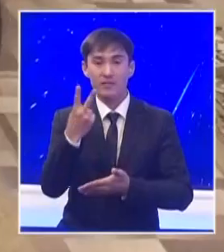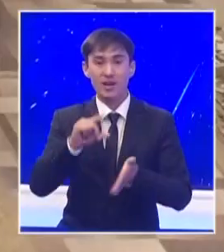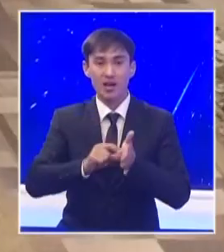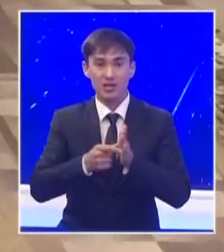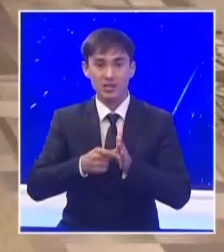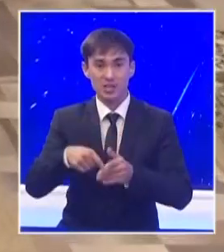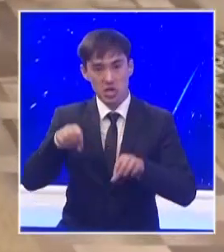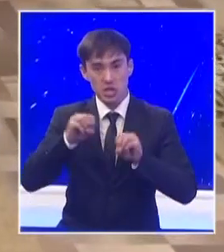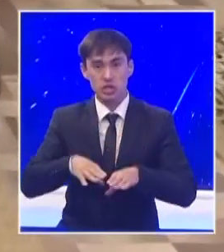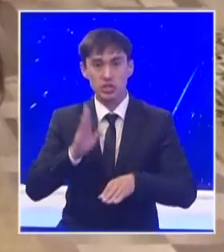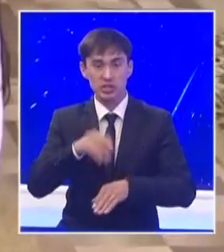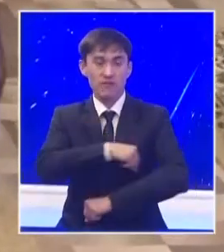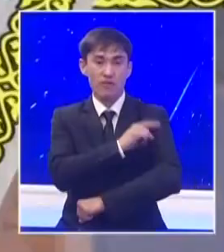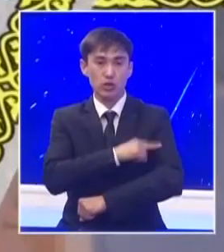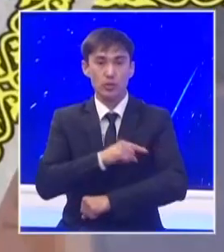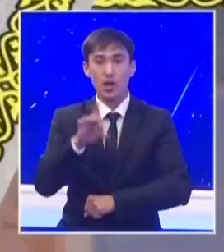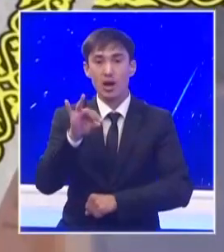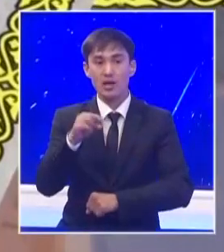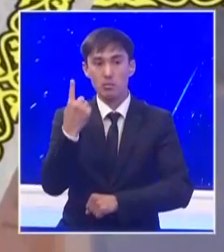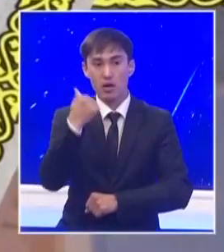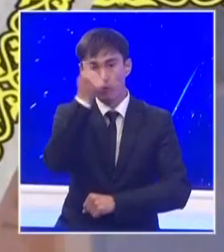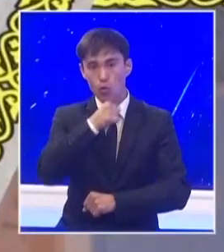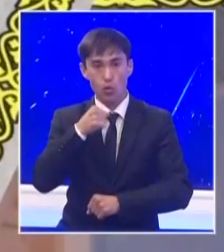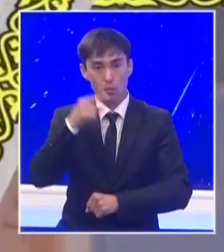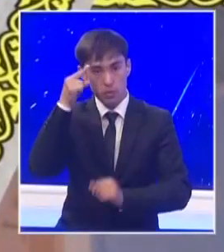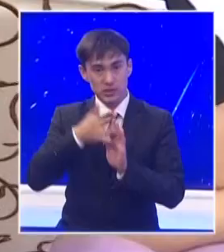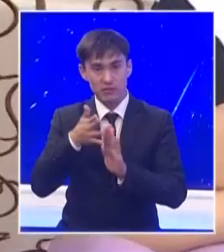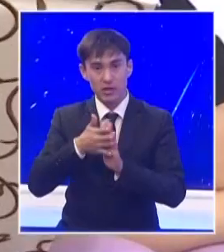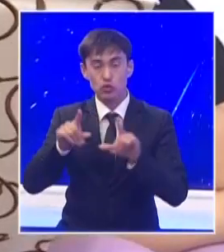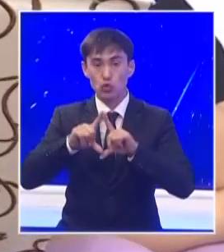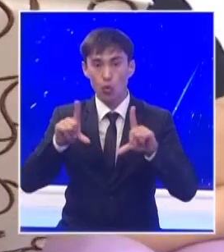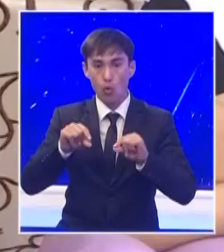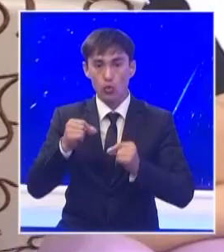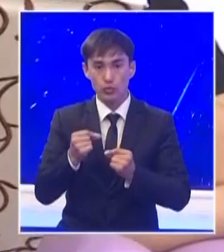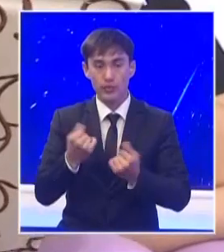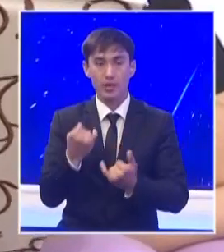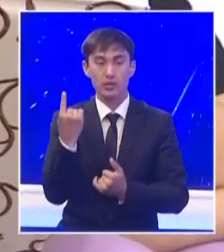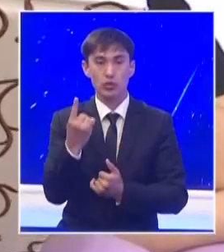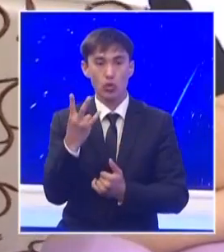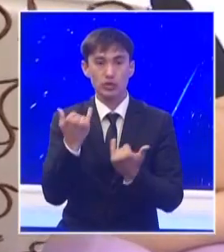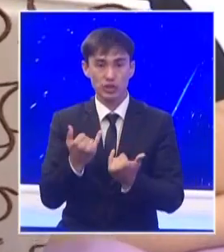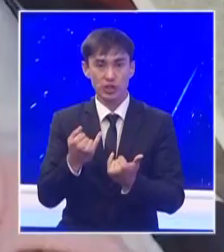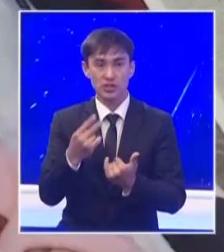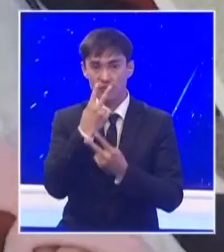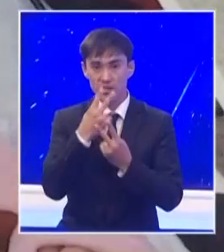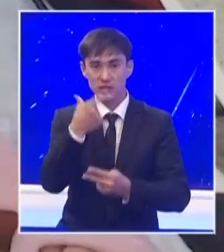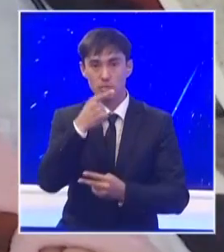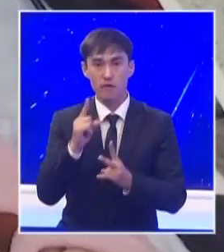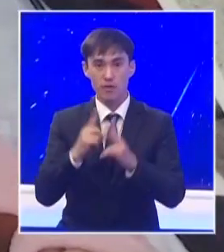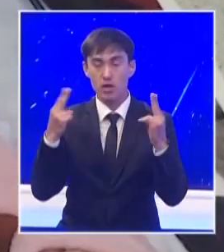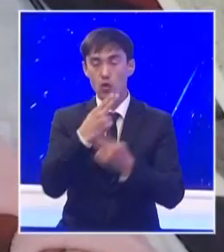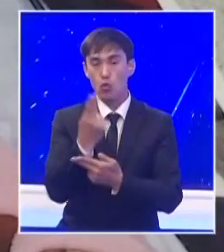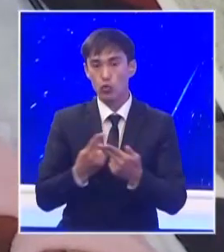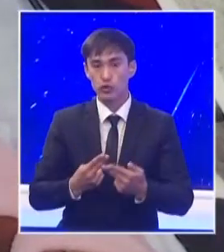уже твердо решила стать врачом. Раяна первый год как начала познавать азы школьных наук. Однако уже сейчас видит себя великой